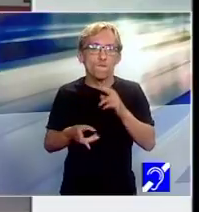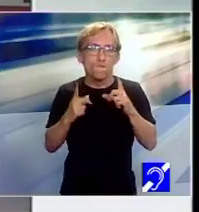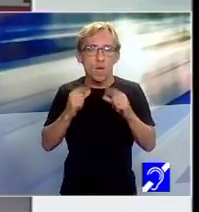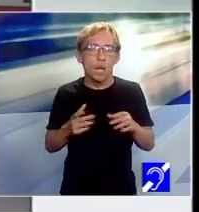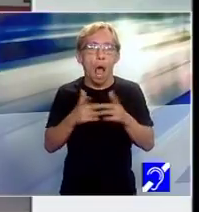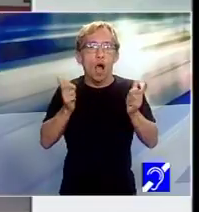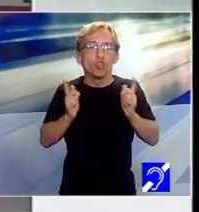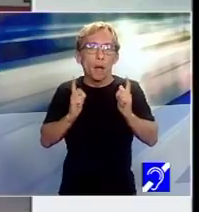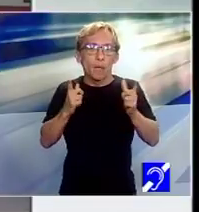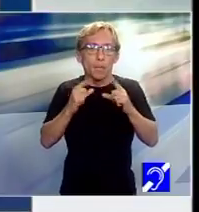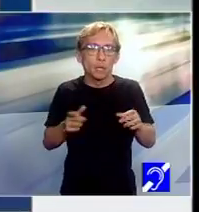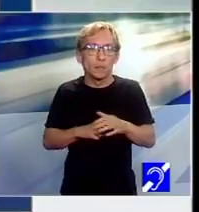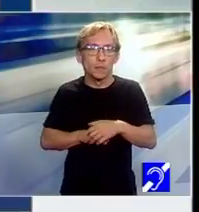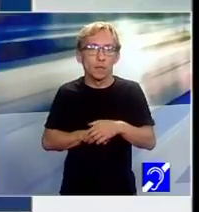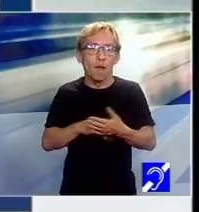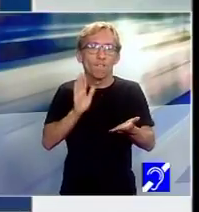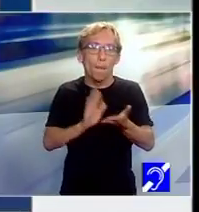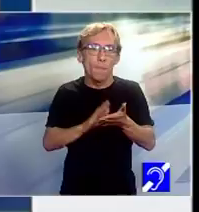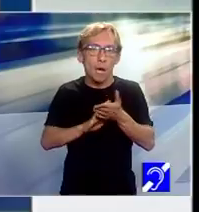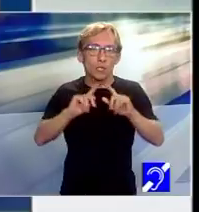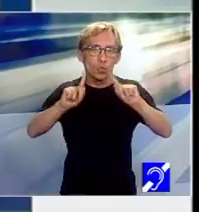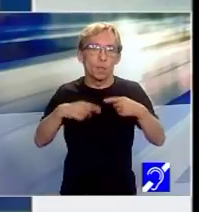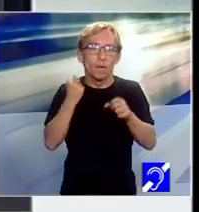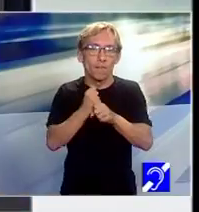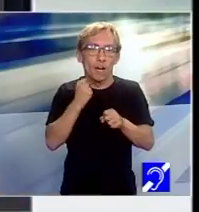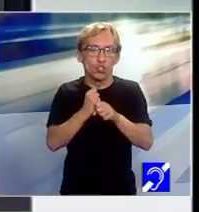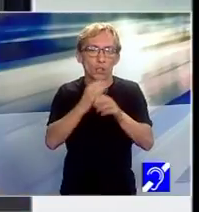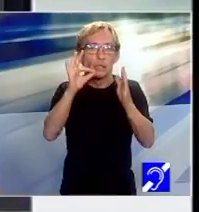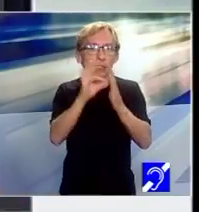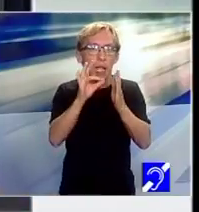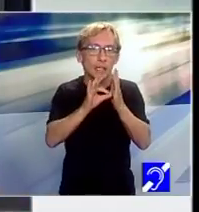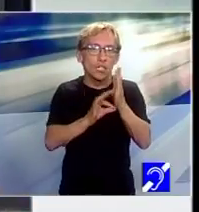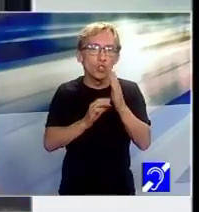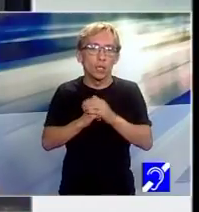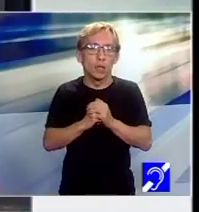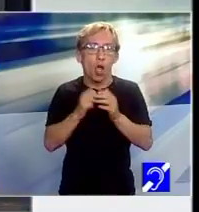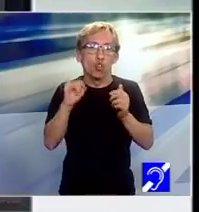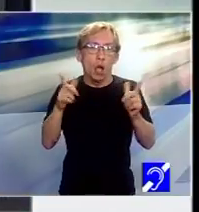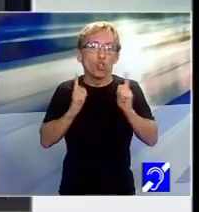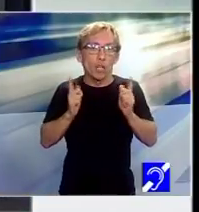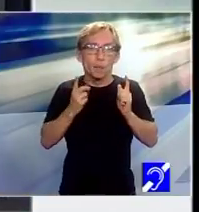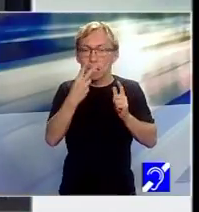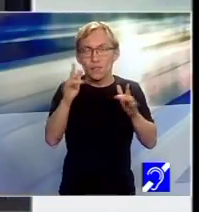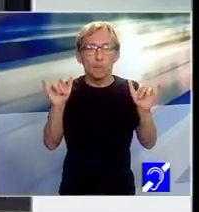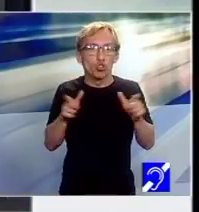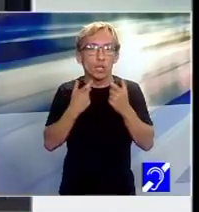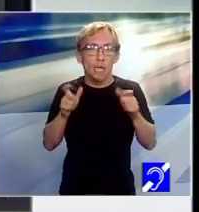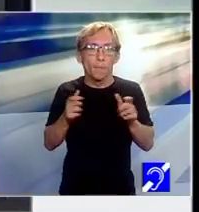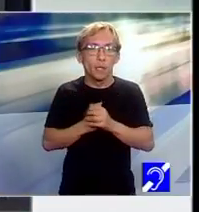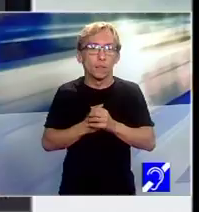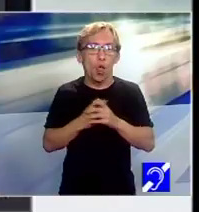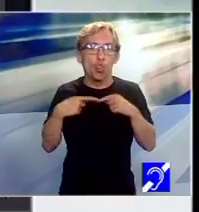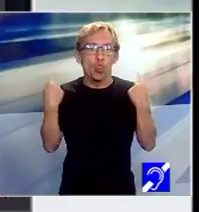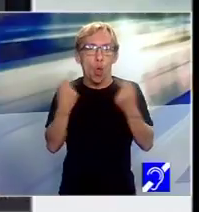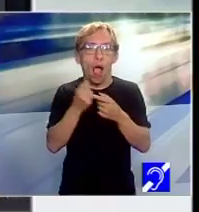Așteptați să vedeți pe câți bănuți vă bazați, după care faceți strategia. Da, așteptăm să vedem ce se întâmplă. Noi ne-am făcut planuri, dar toate